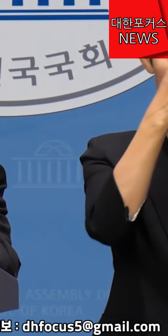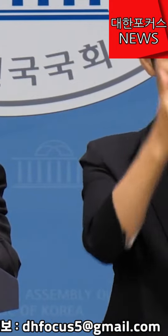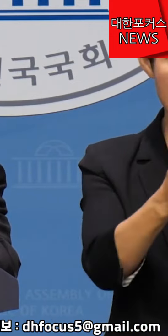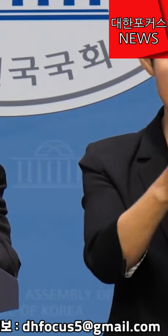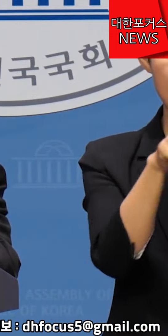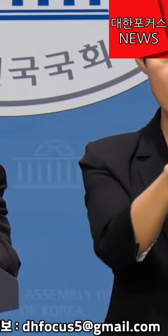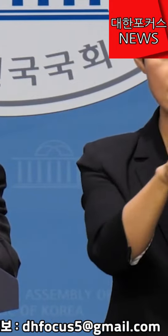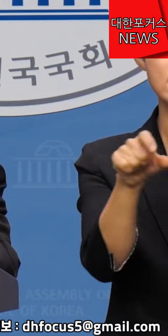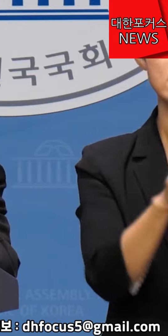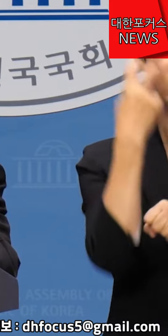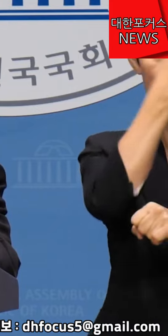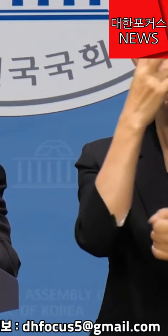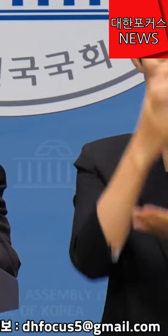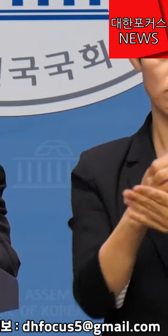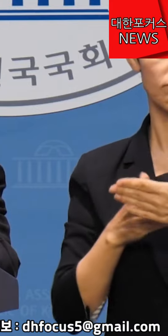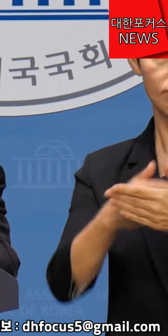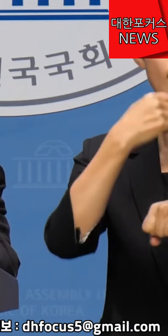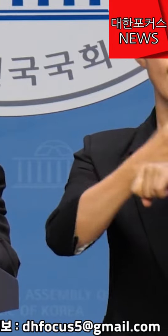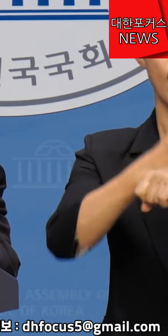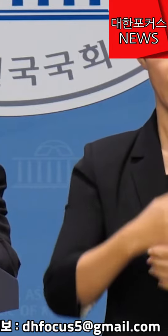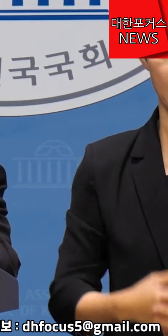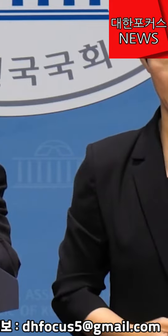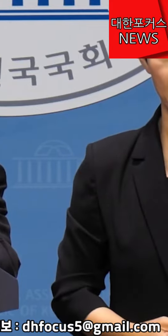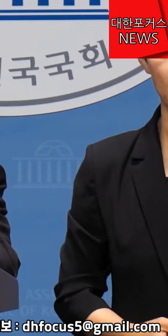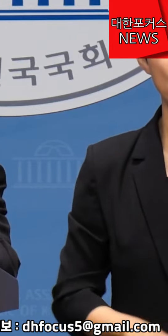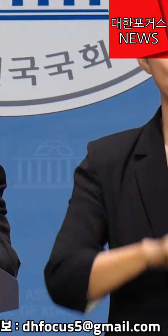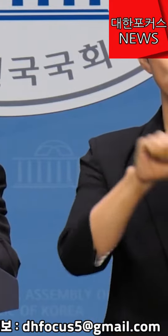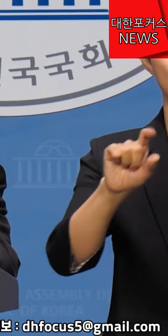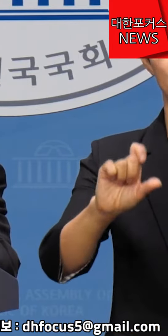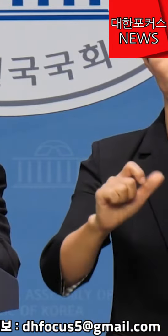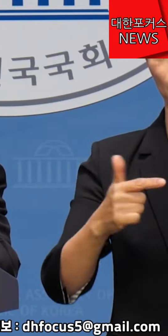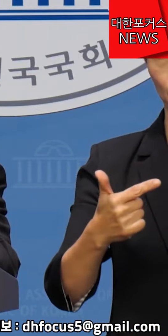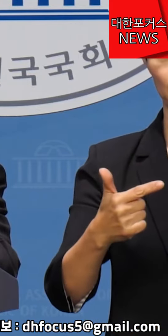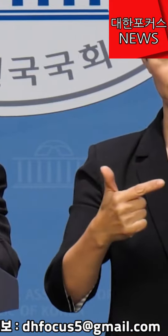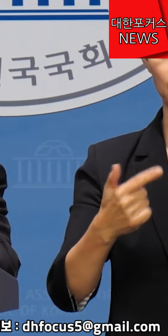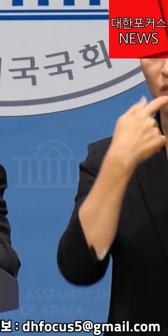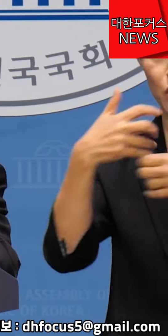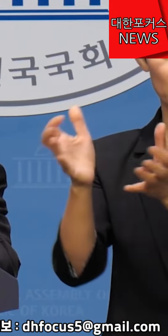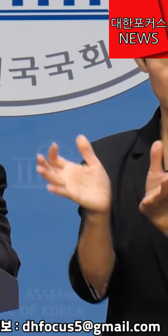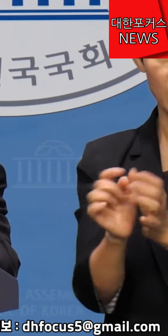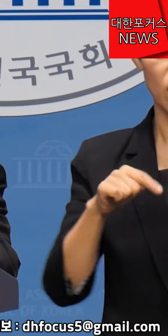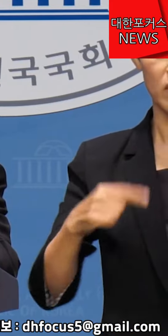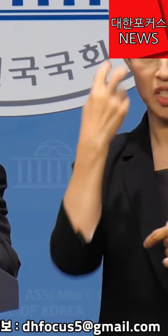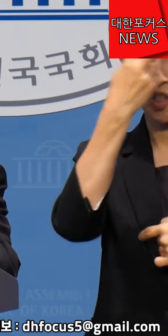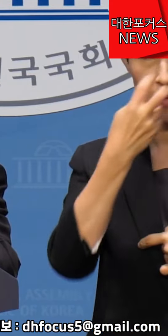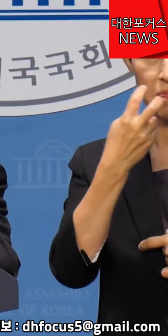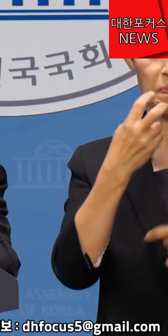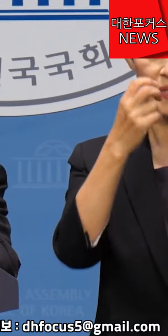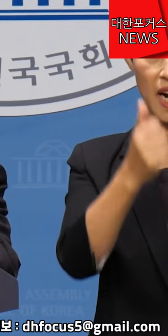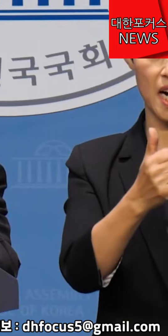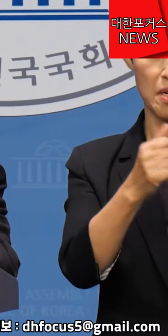향한 특검법이 될 것입니다. 2024년 5월 16일 더불어민주당 정치검찰 사건